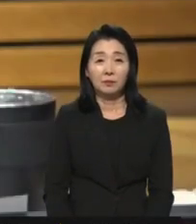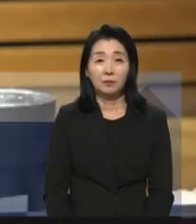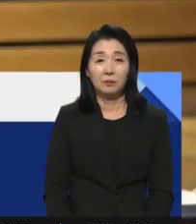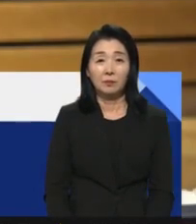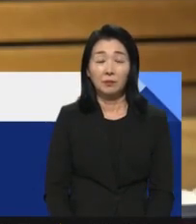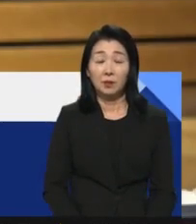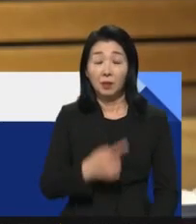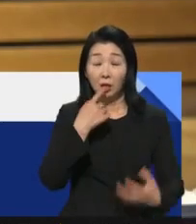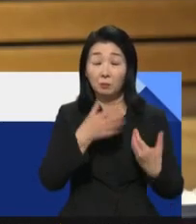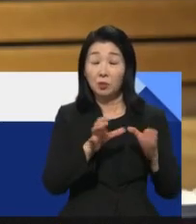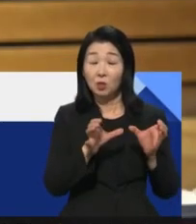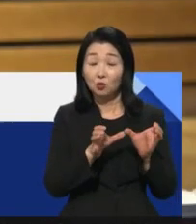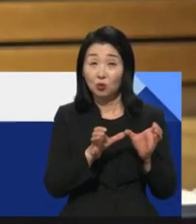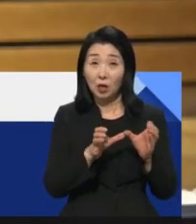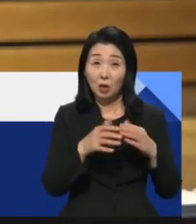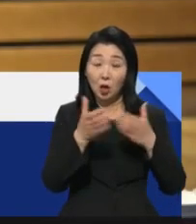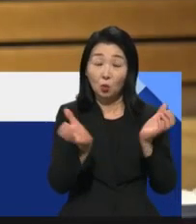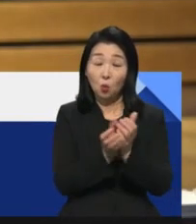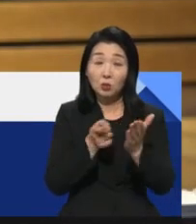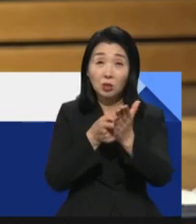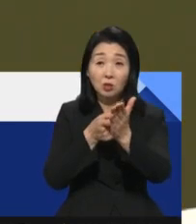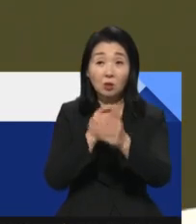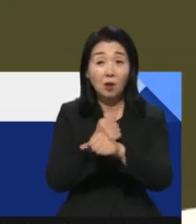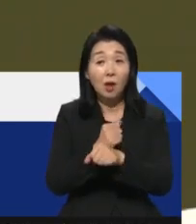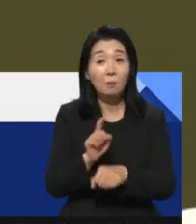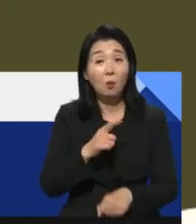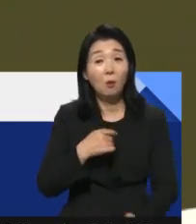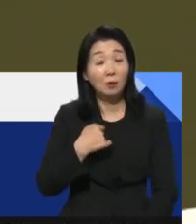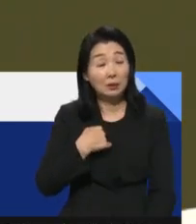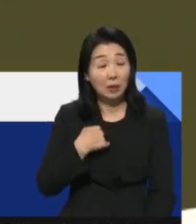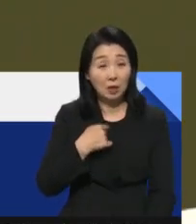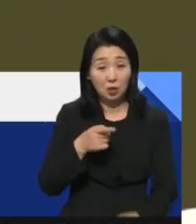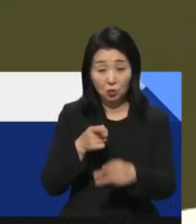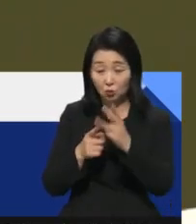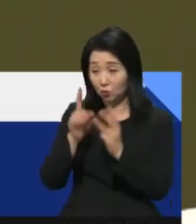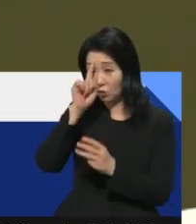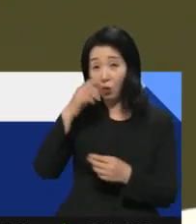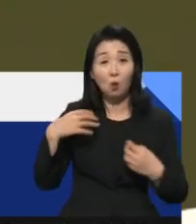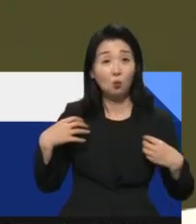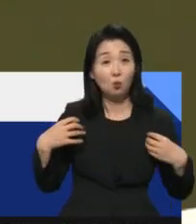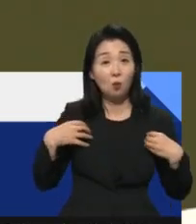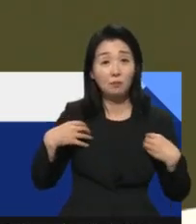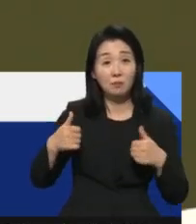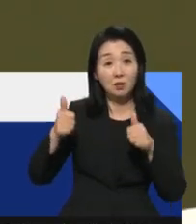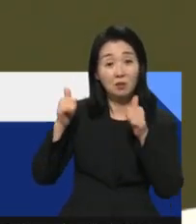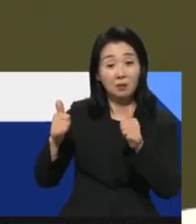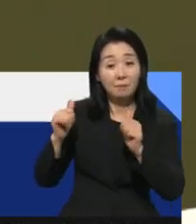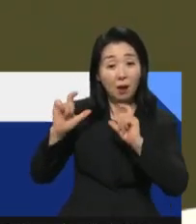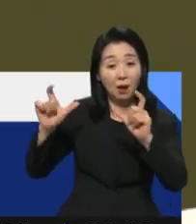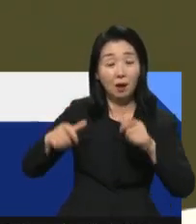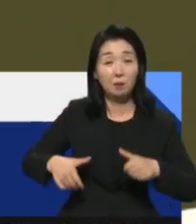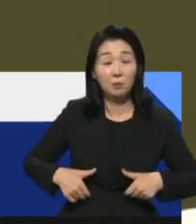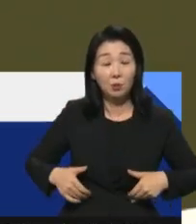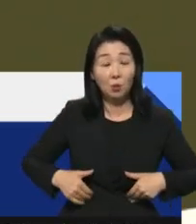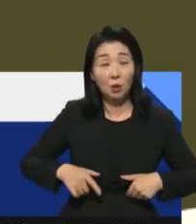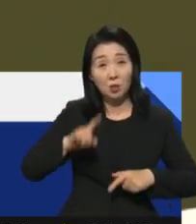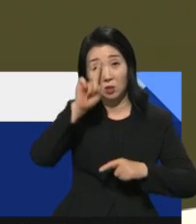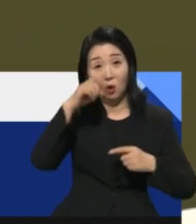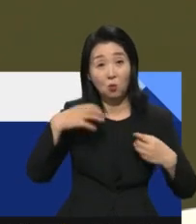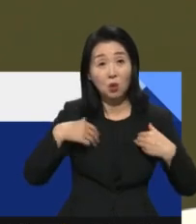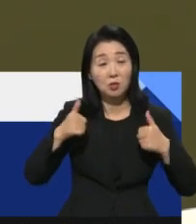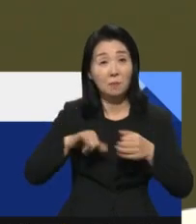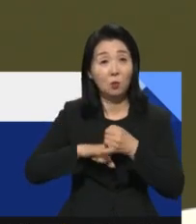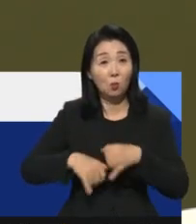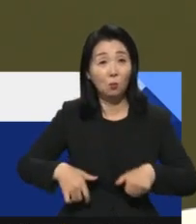민주당이 공천 신청하면은 뭐 경선하시오까지 할 수 있어요? 아니 저는 그러니까 뭐냐면 지금 윤석열 정권의 심판에 저는 정권 심판론으로 반드시 가야